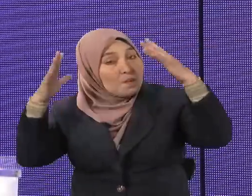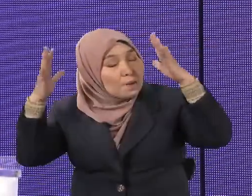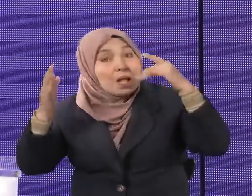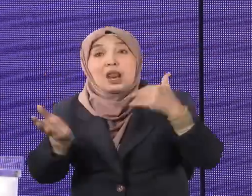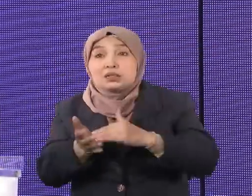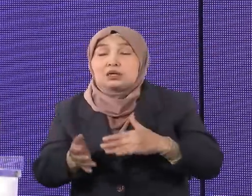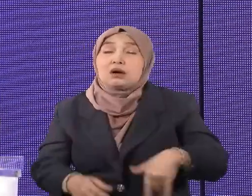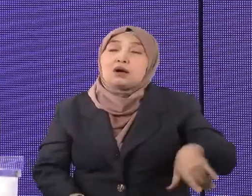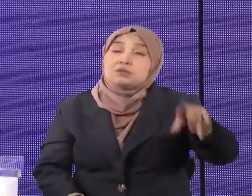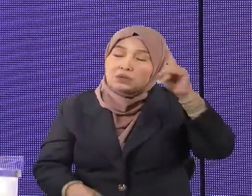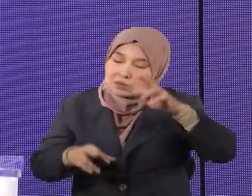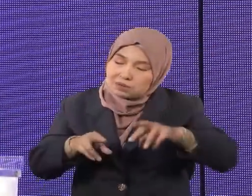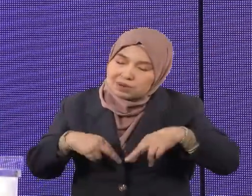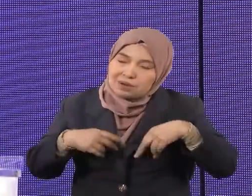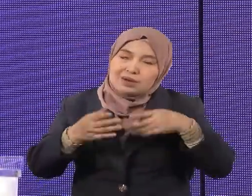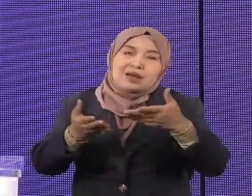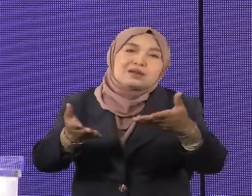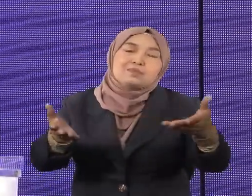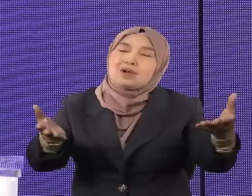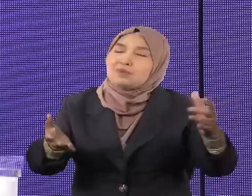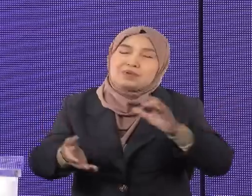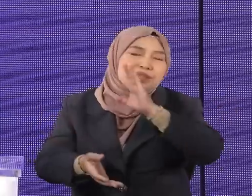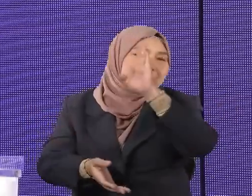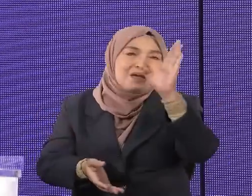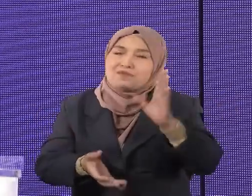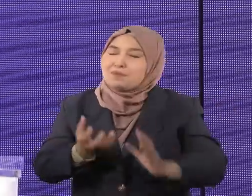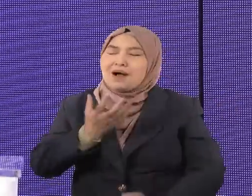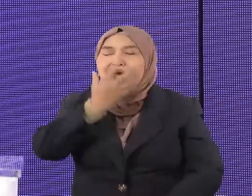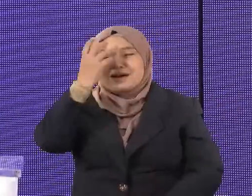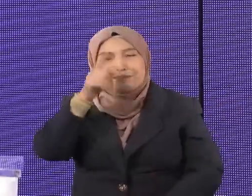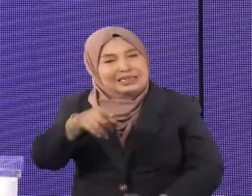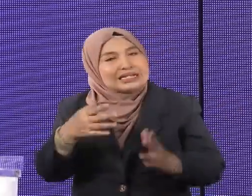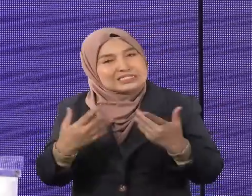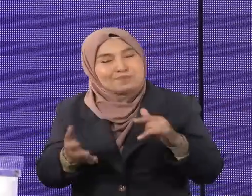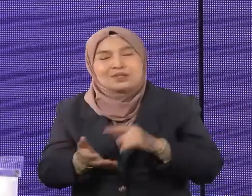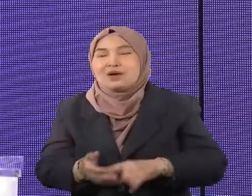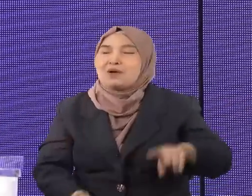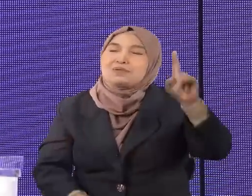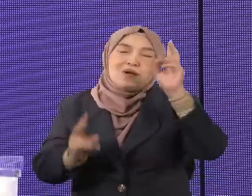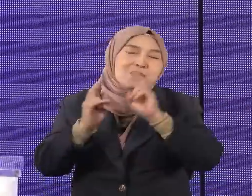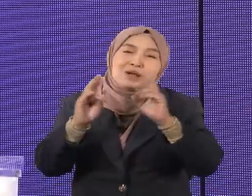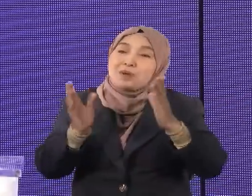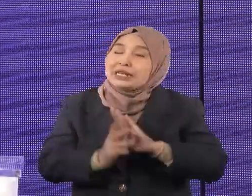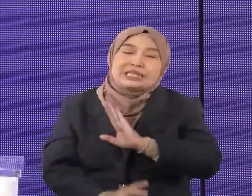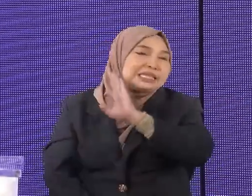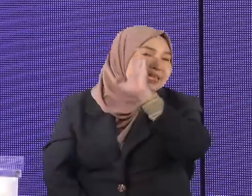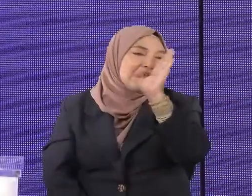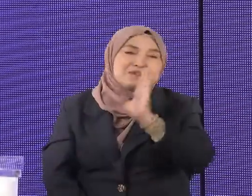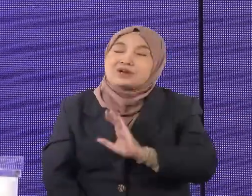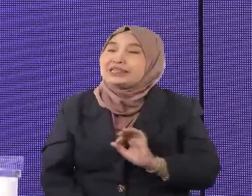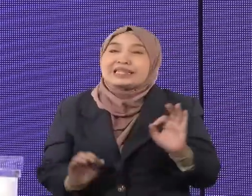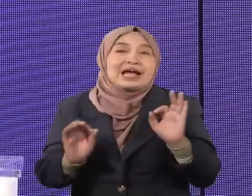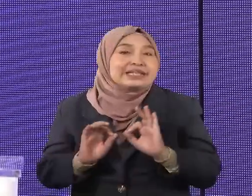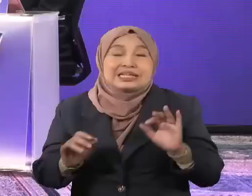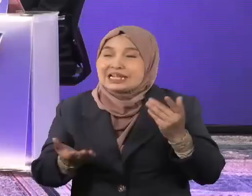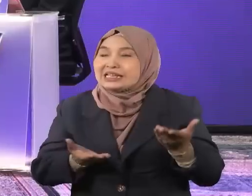menyatakan, aku akan redha denganmu dan aku tidak akan pernah marah kepadamu selepas ini. Allahuakbar. Ya, tak pernah dah, tak ada dah lah. Kalau